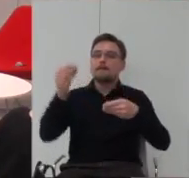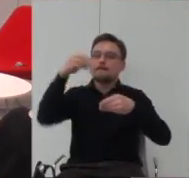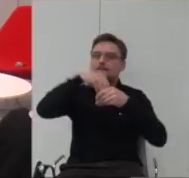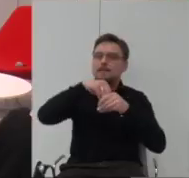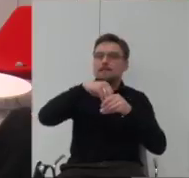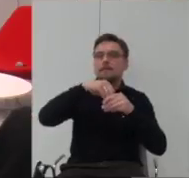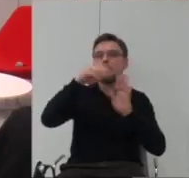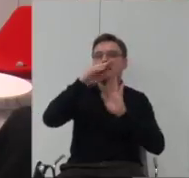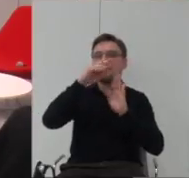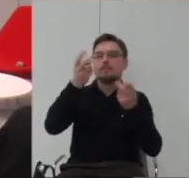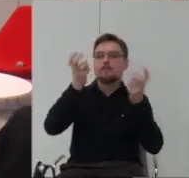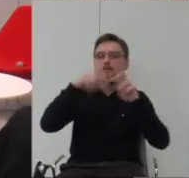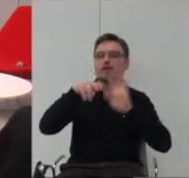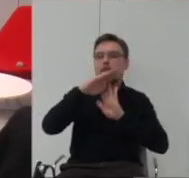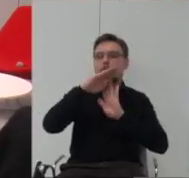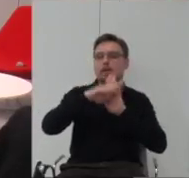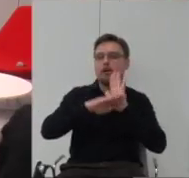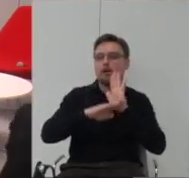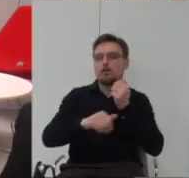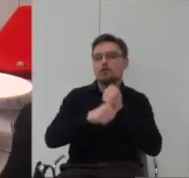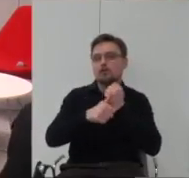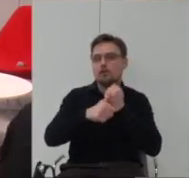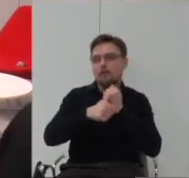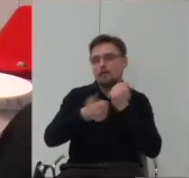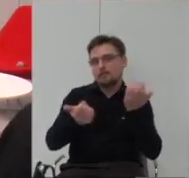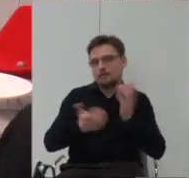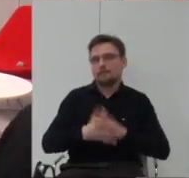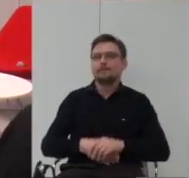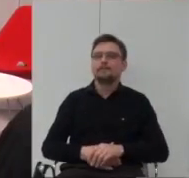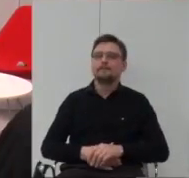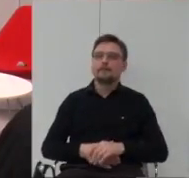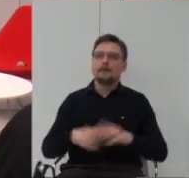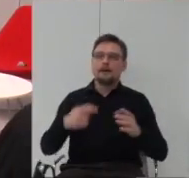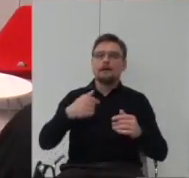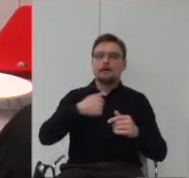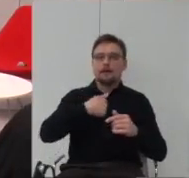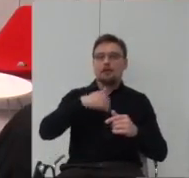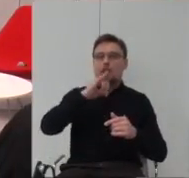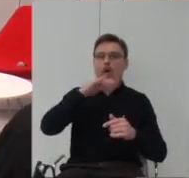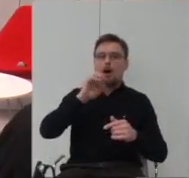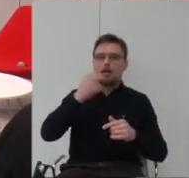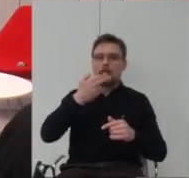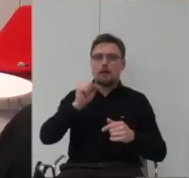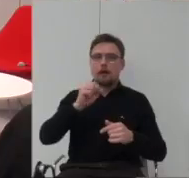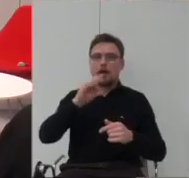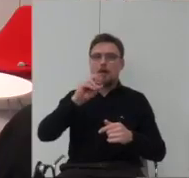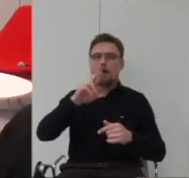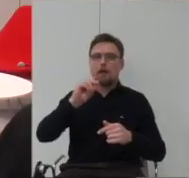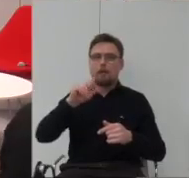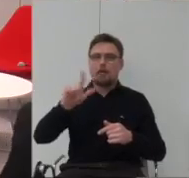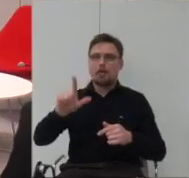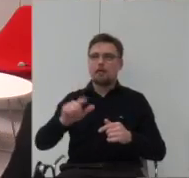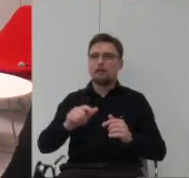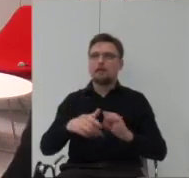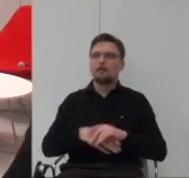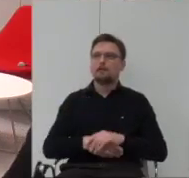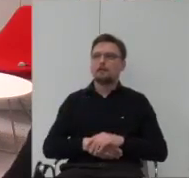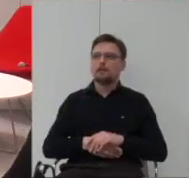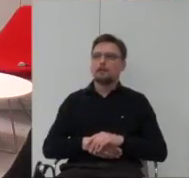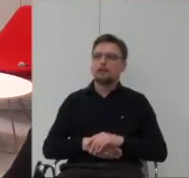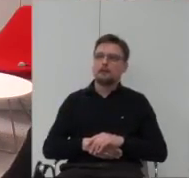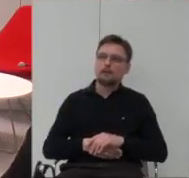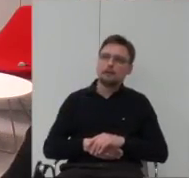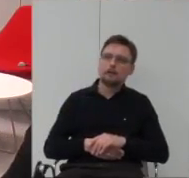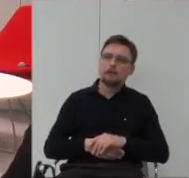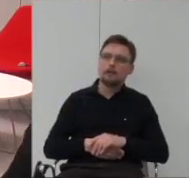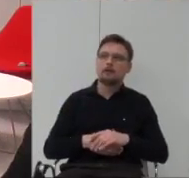więc wszystkie intuicje, pomysły, uwagi będą uwzględniane w ramach tworzenia dokumentu strategicznego. Ja